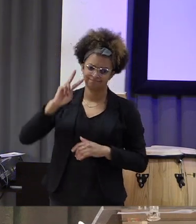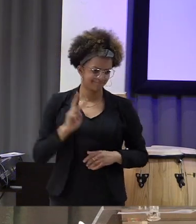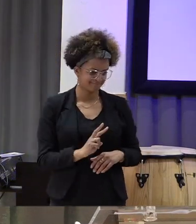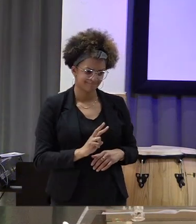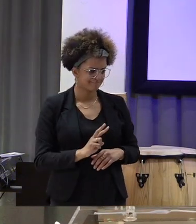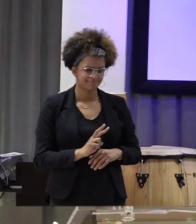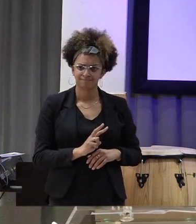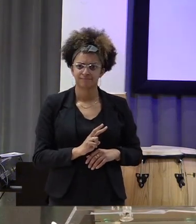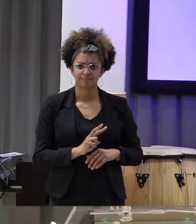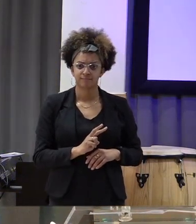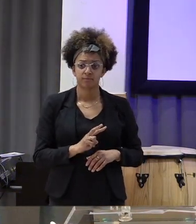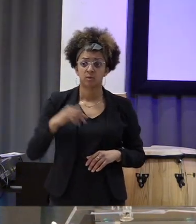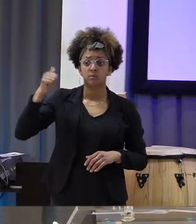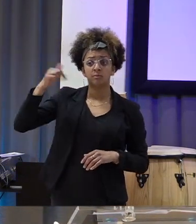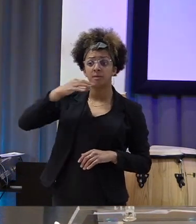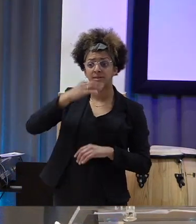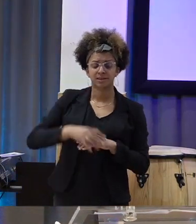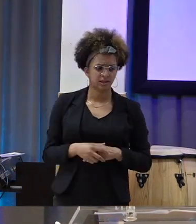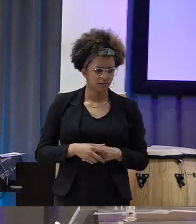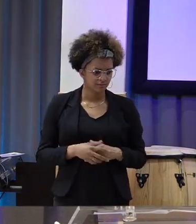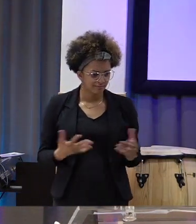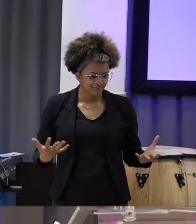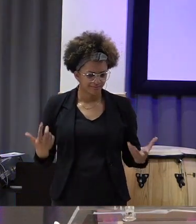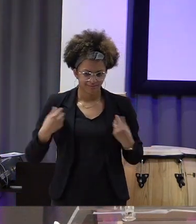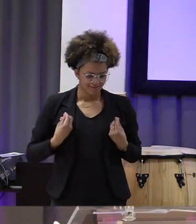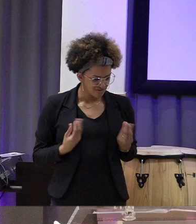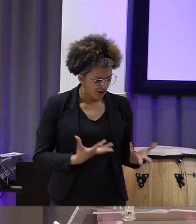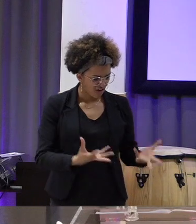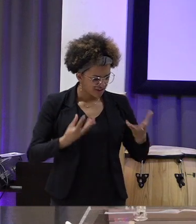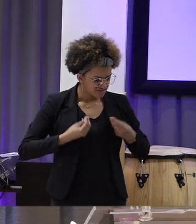qu'il nous dise, mais mon enfant, qu'est-ce que tu en as fait de ce que je t'ai donné?